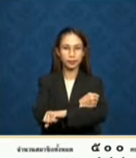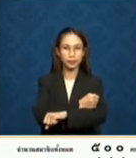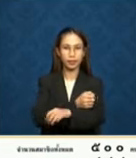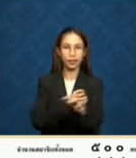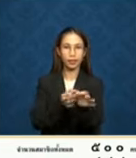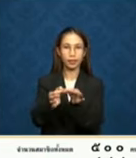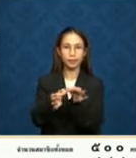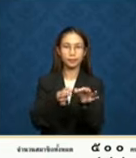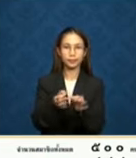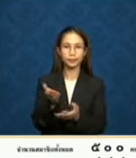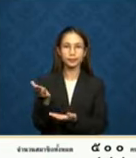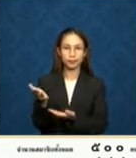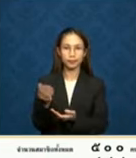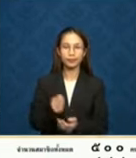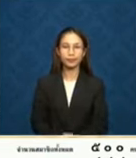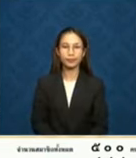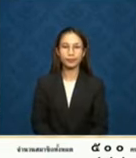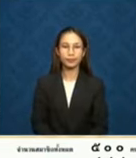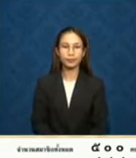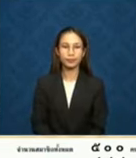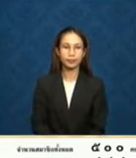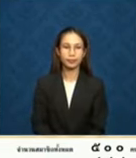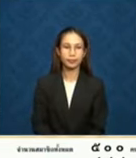ที่แงครับ เชิญครับ